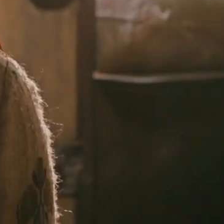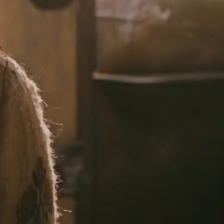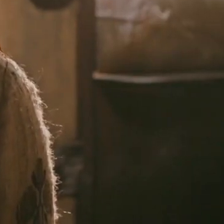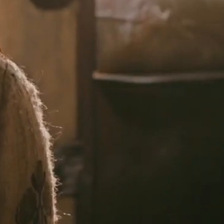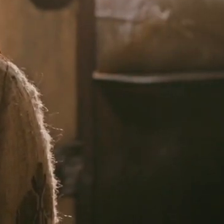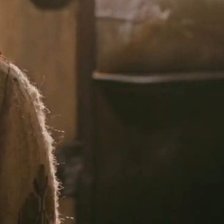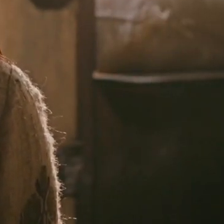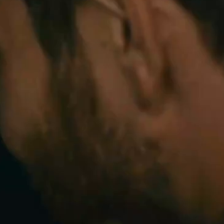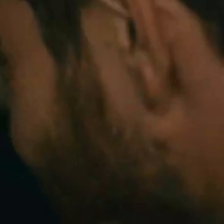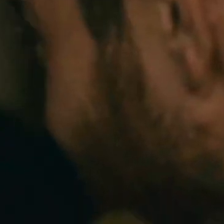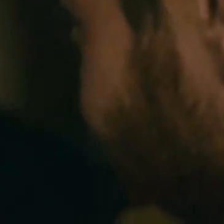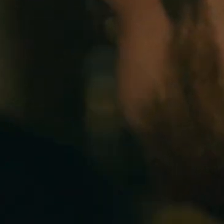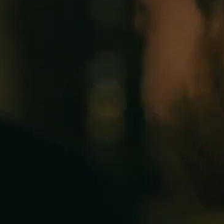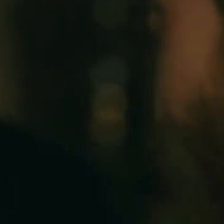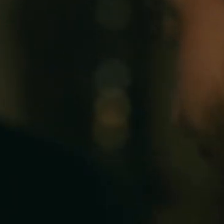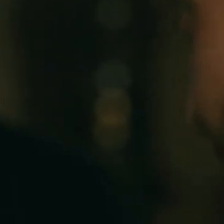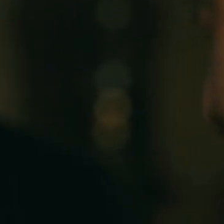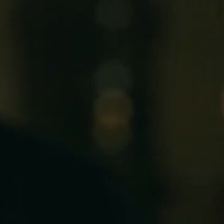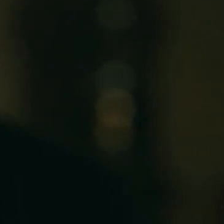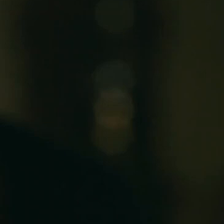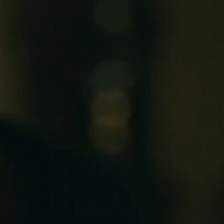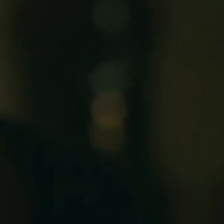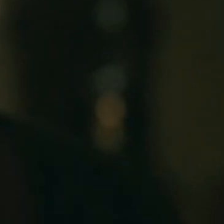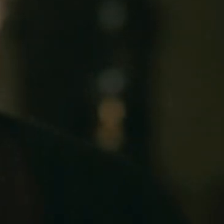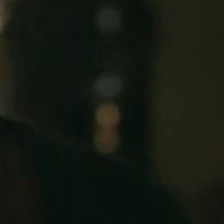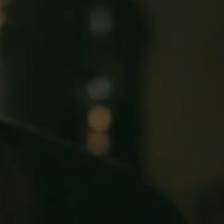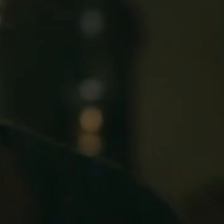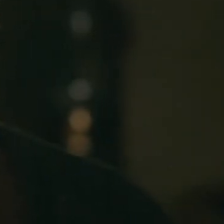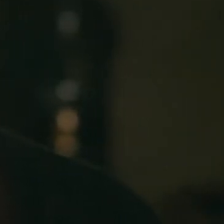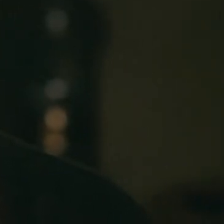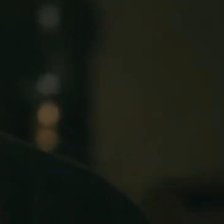İkiliyi izleyen Zeynep derin bir iç çekti. Mehmet